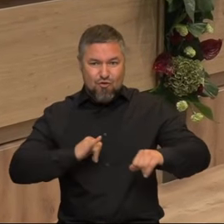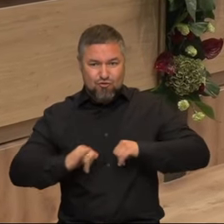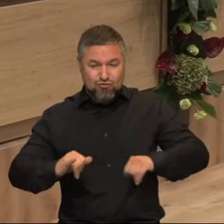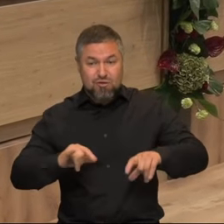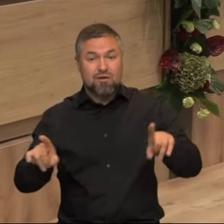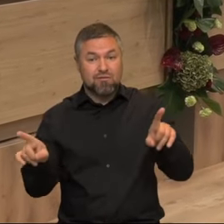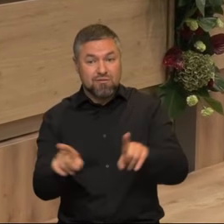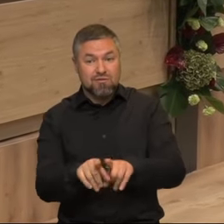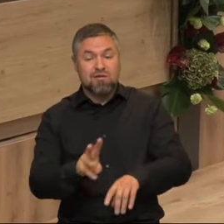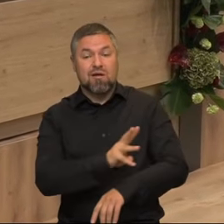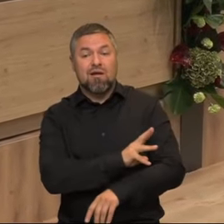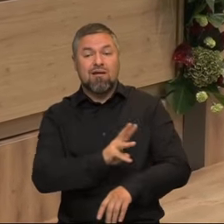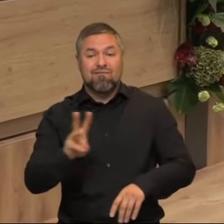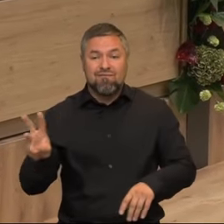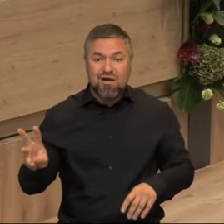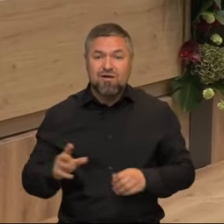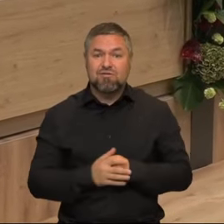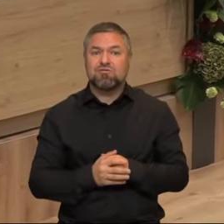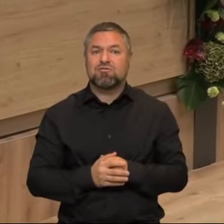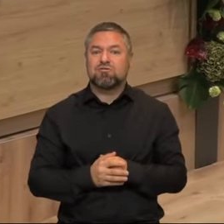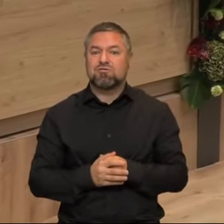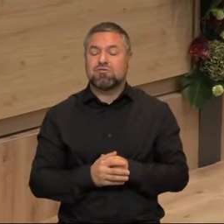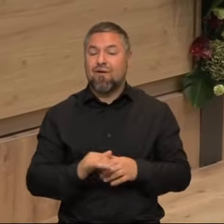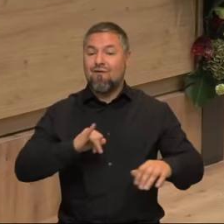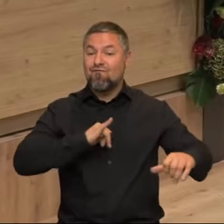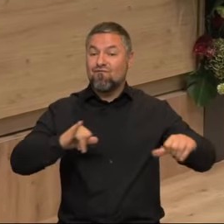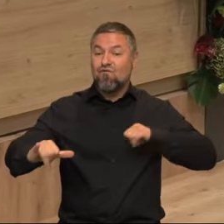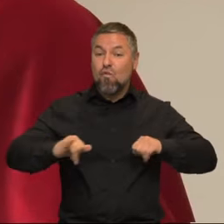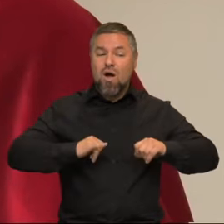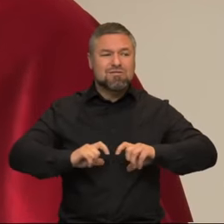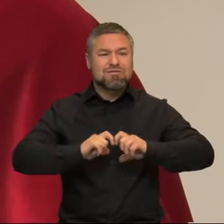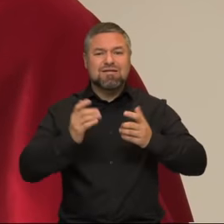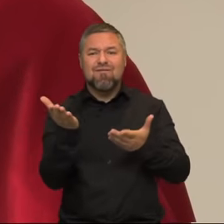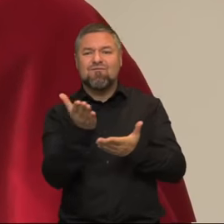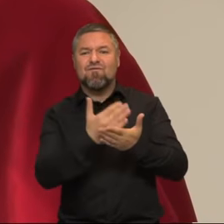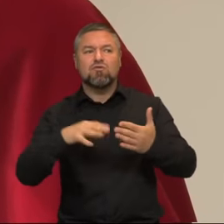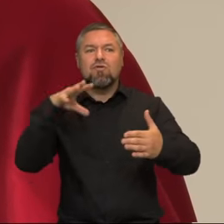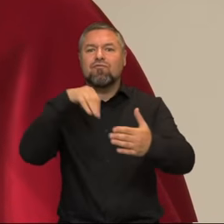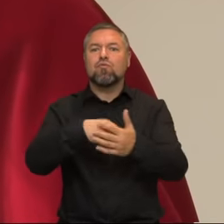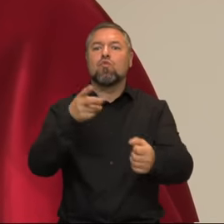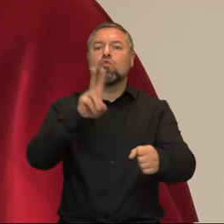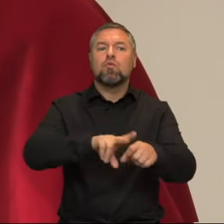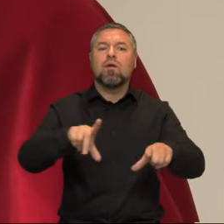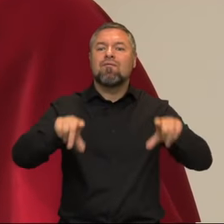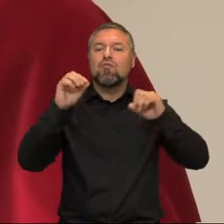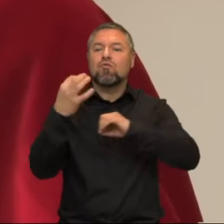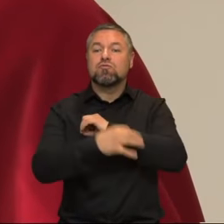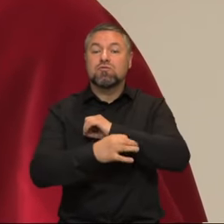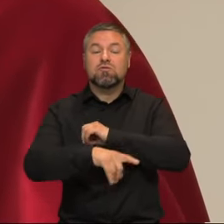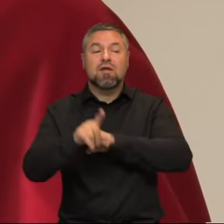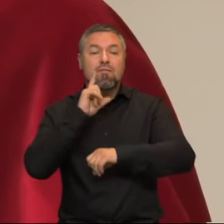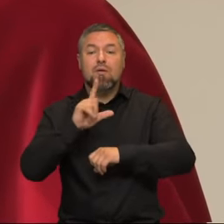studenckiego, ale również na władze wydziałów, na których studiujecie, na